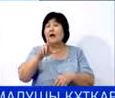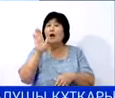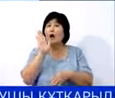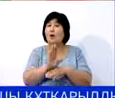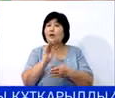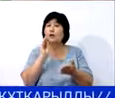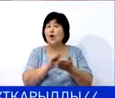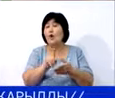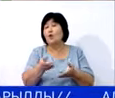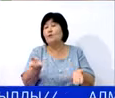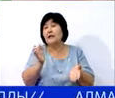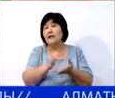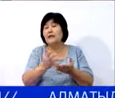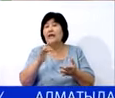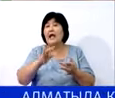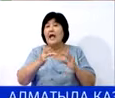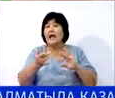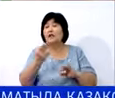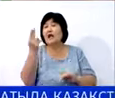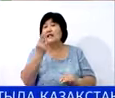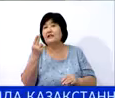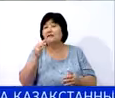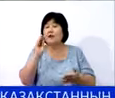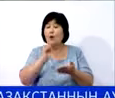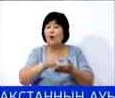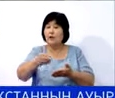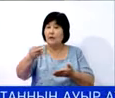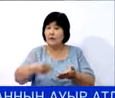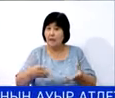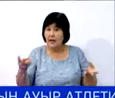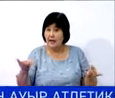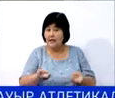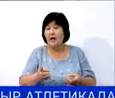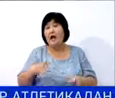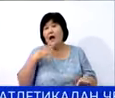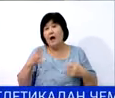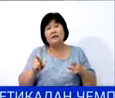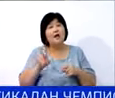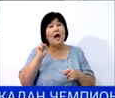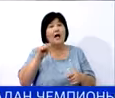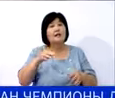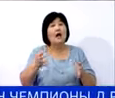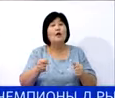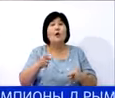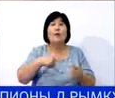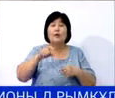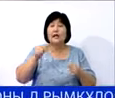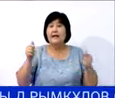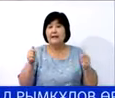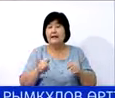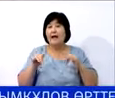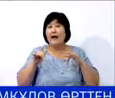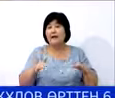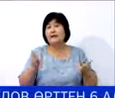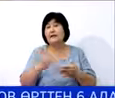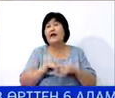жүктеу, онымен танысқандығын электрондық цифрлық қолтаңбамен растау және әзірлік туралы актін алу. Мұнан соң кәсіпкер сәйкестік актісін